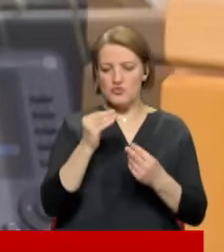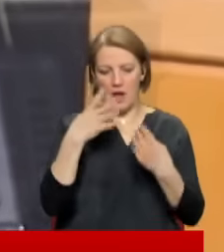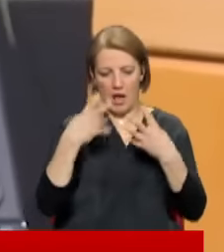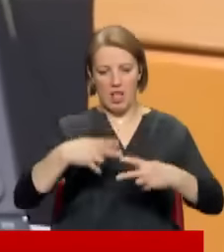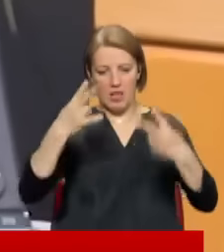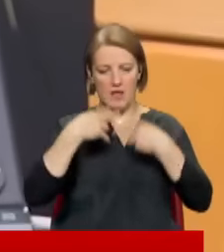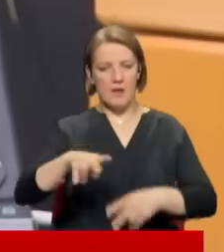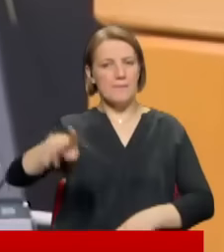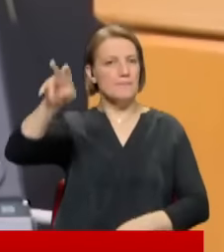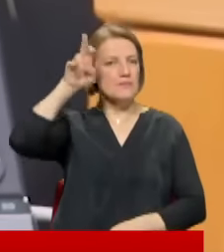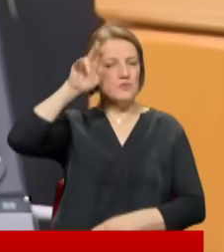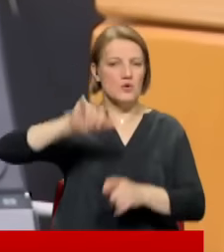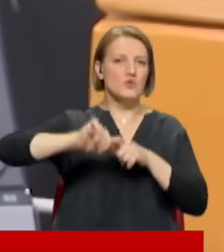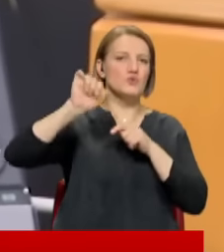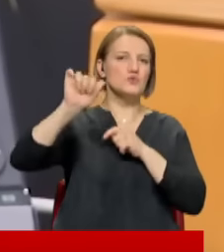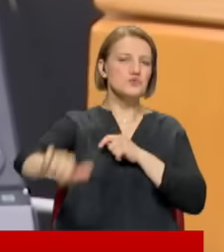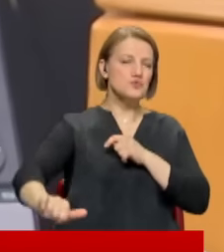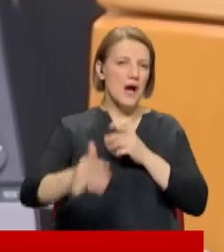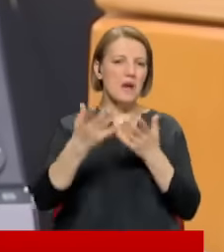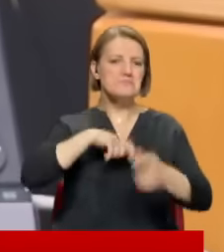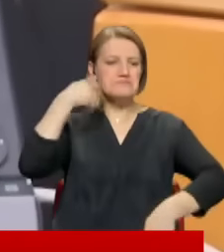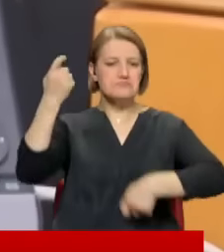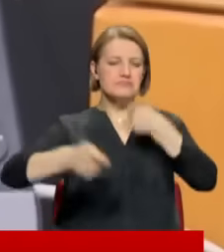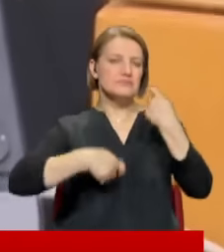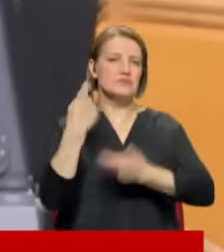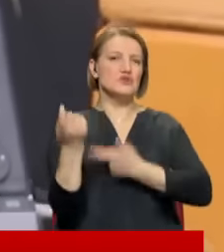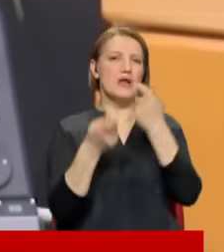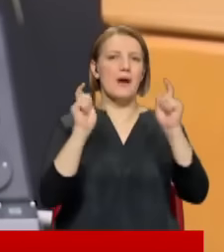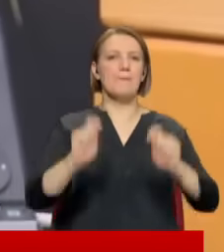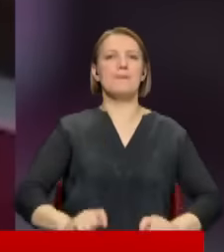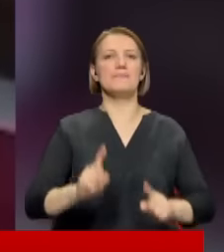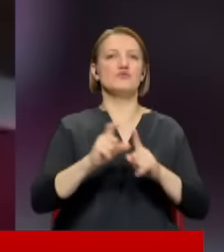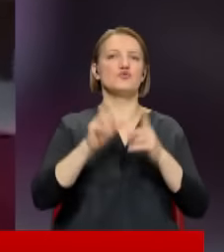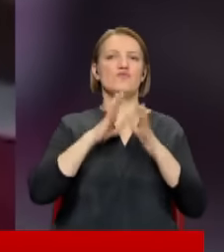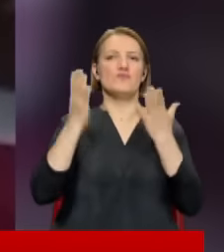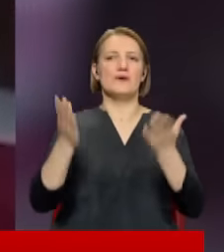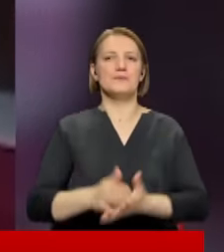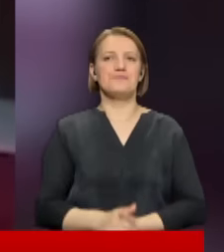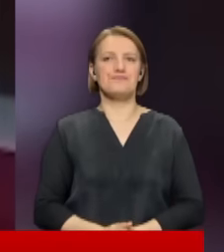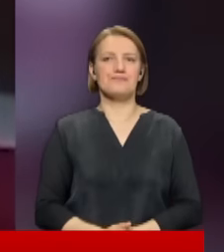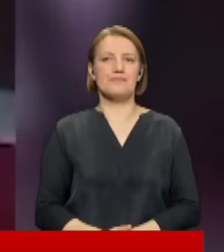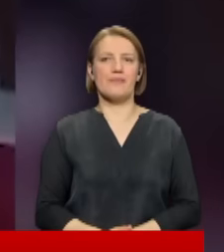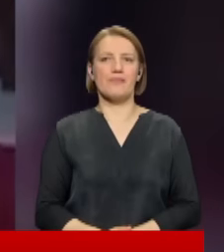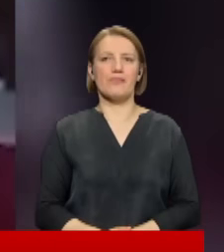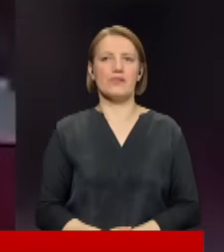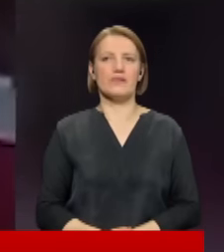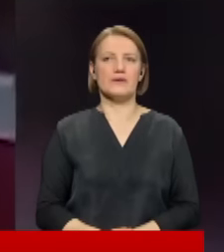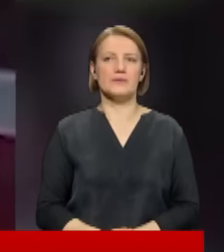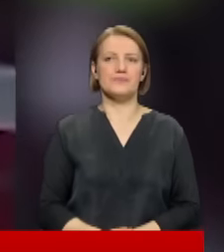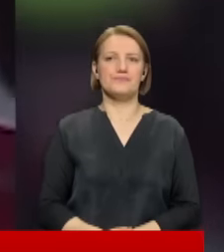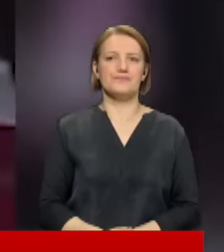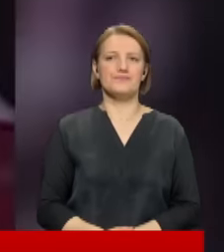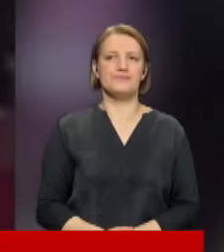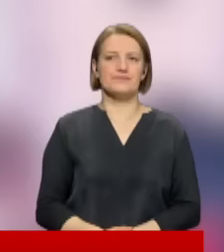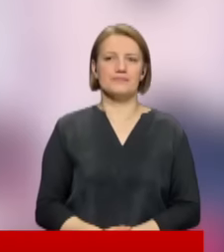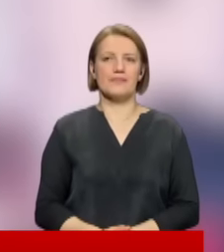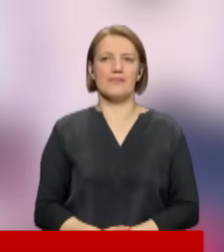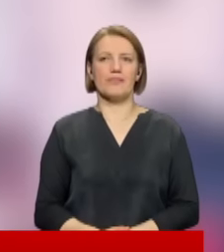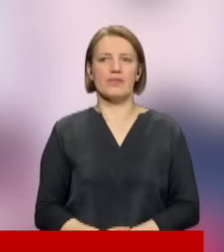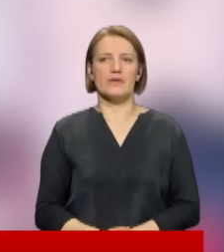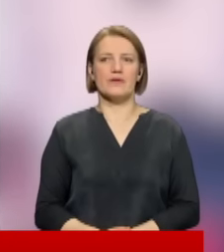ağlatanlardan, pedagojiden uzak saçma sapan işlerle uğraşılan bir durum var. Kendinize bakacak takati olmayan malı.